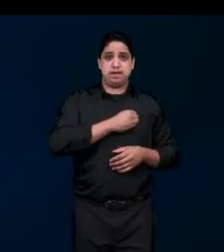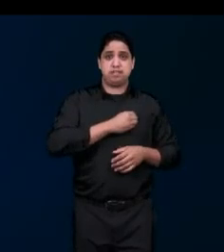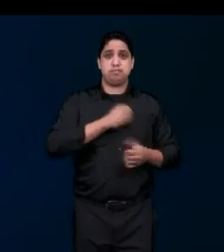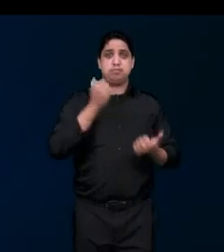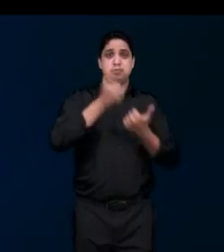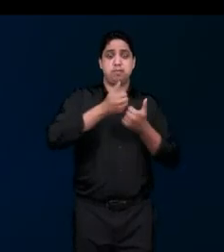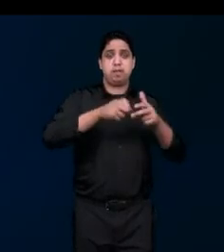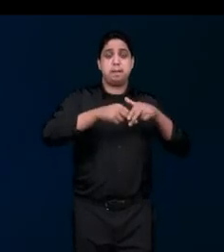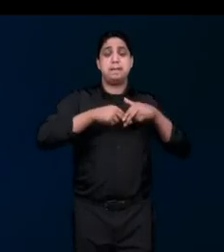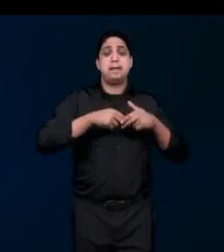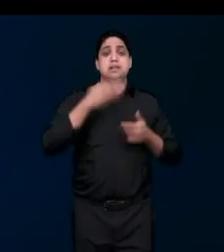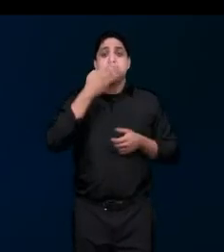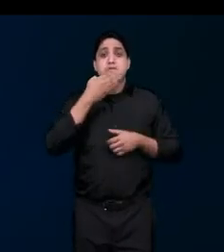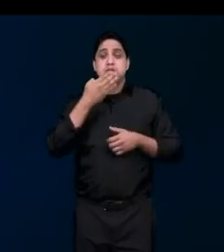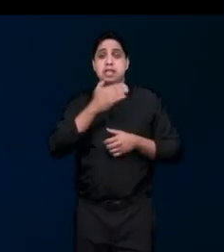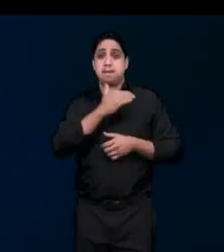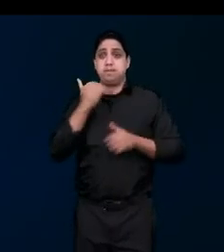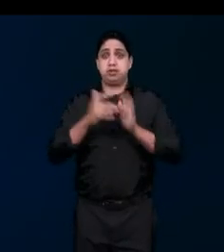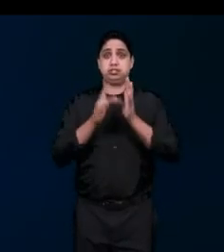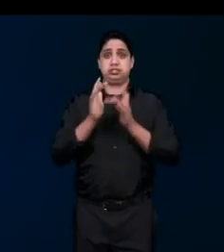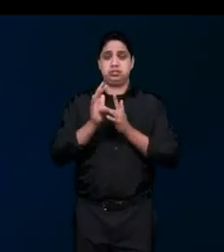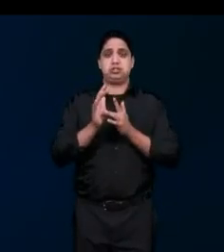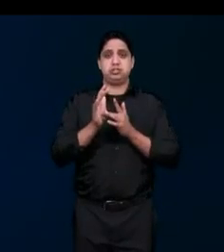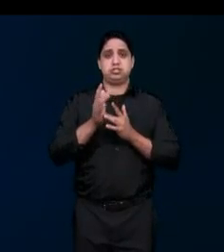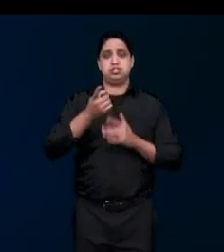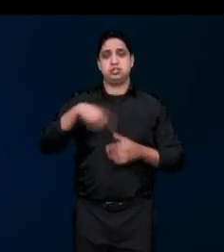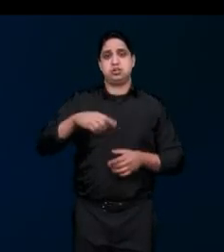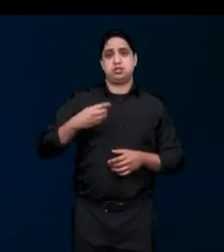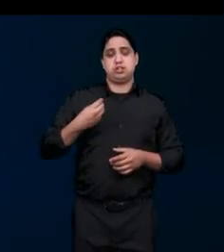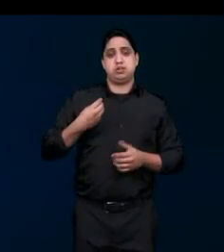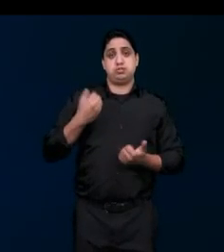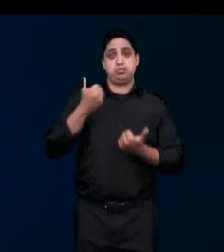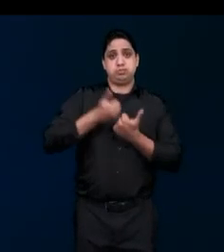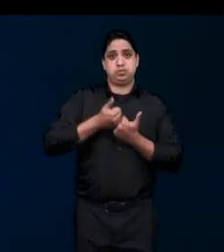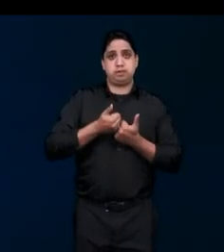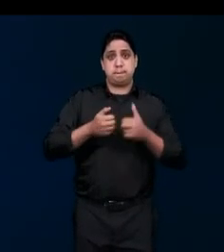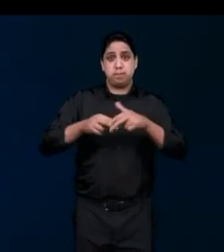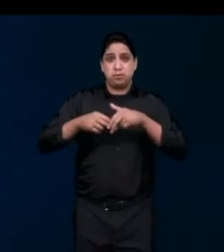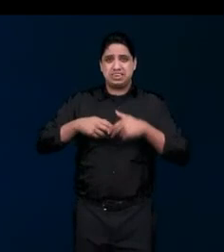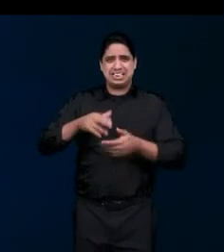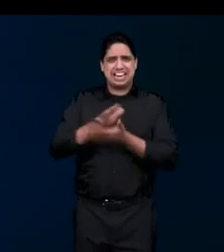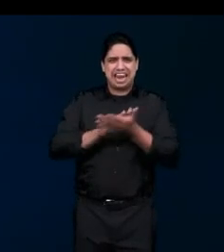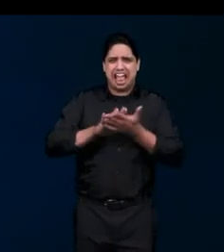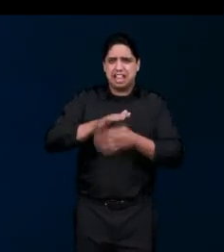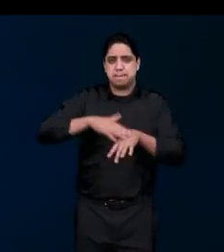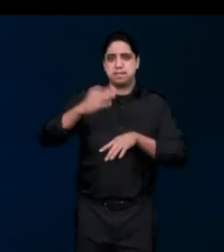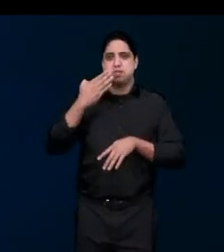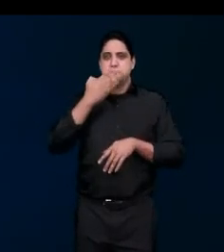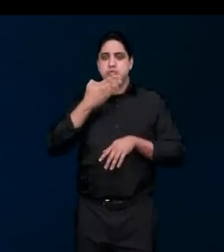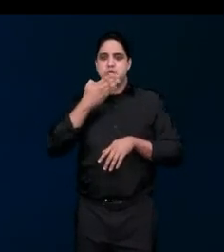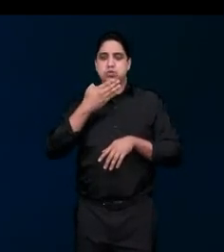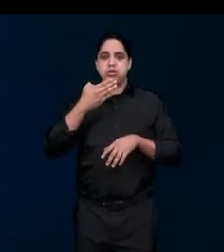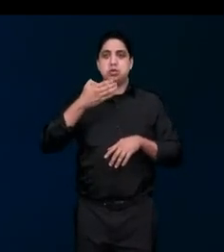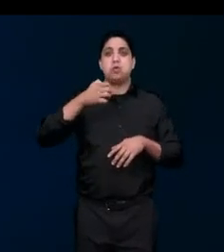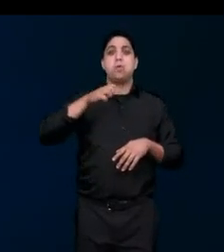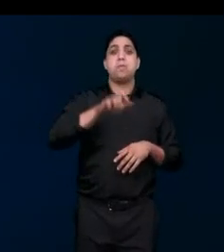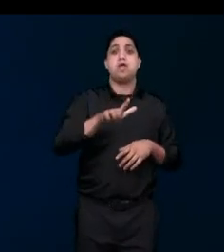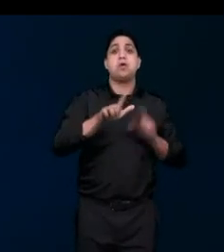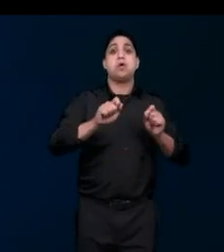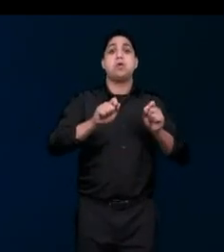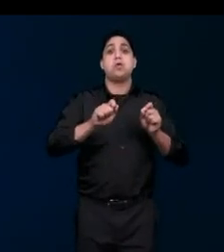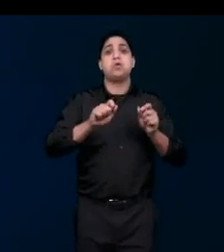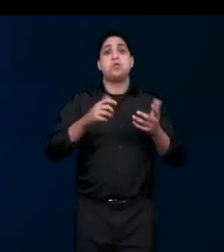стороны, воскрешение Господа Иисуса победило смерть. Он одержал триумф над смертью, воскреснув на третий